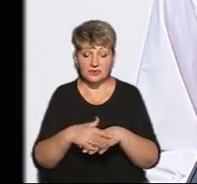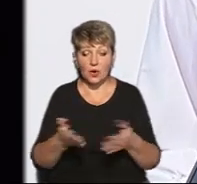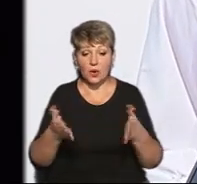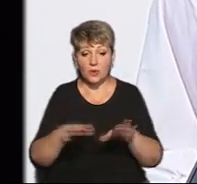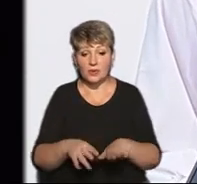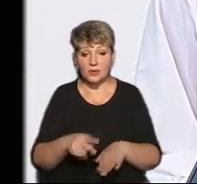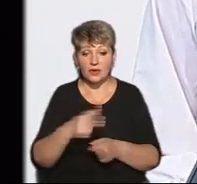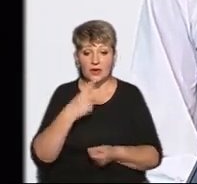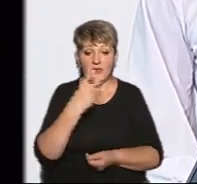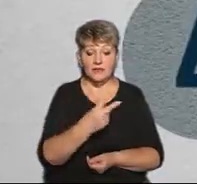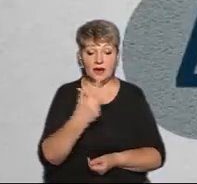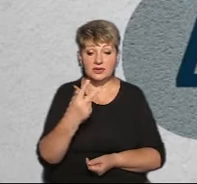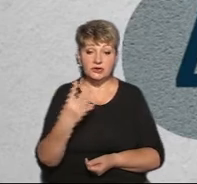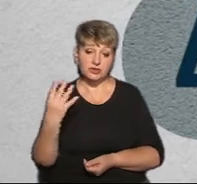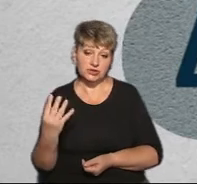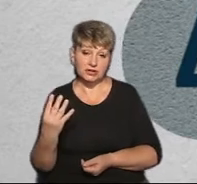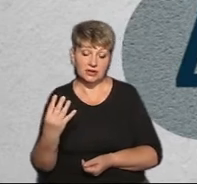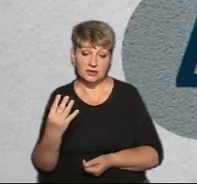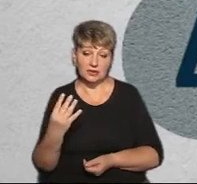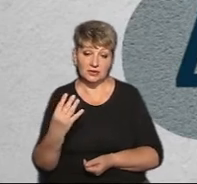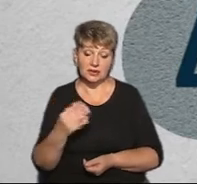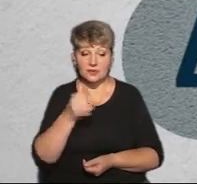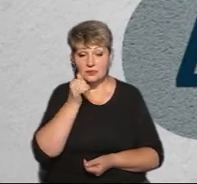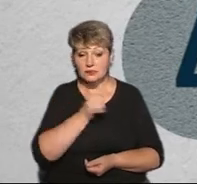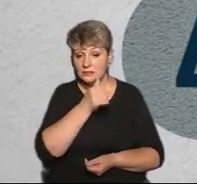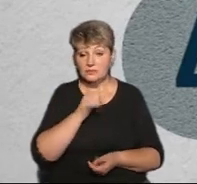2, 3 і 4. Під цифрами